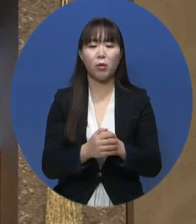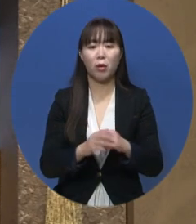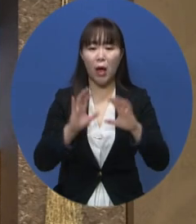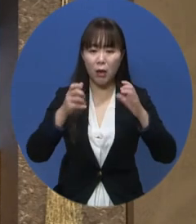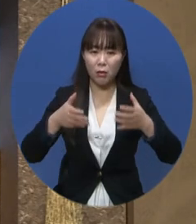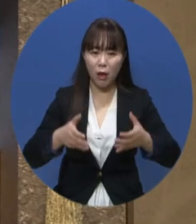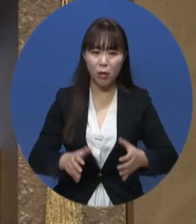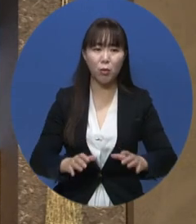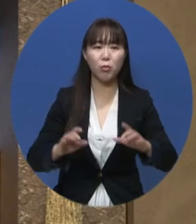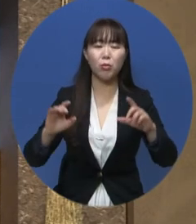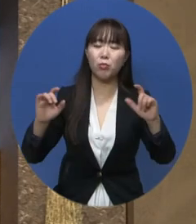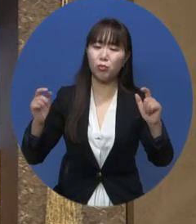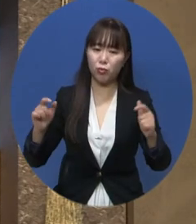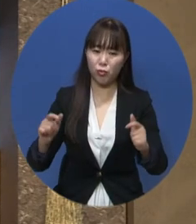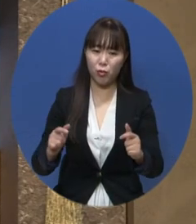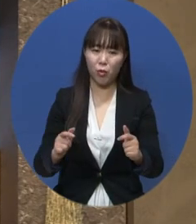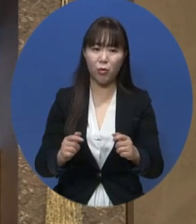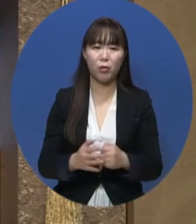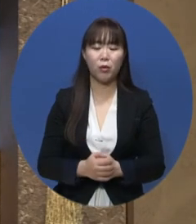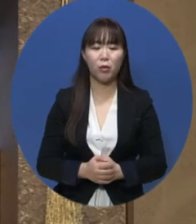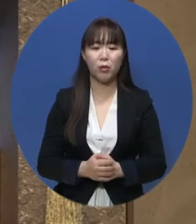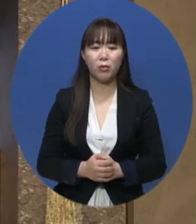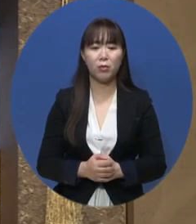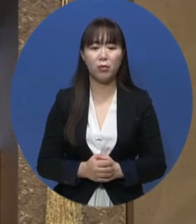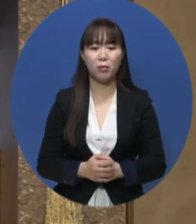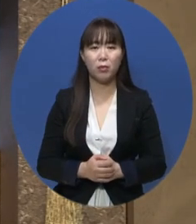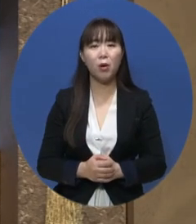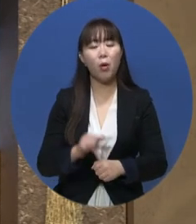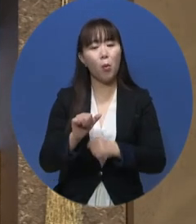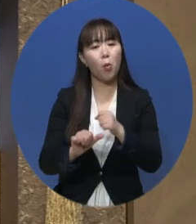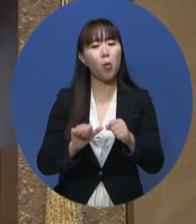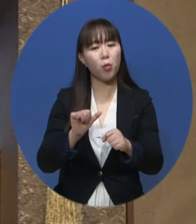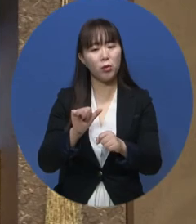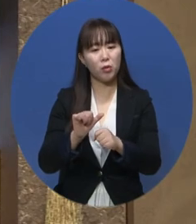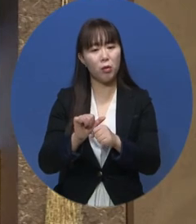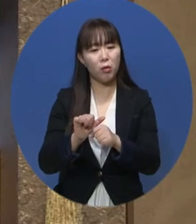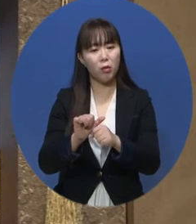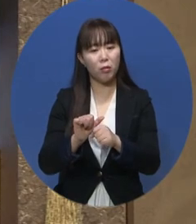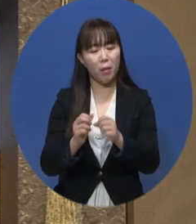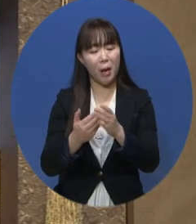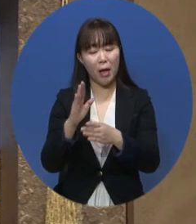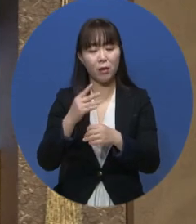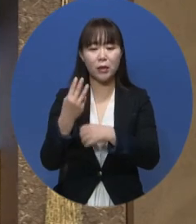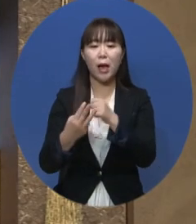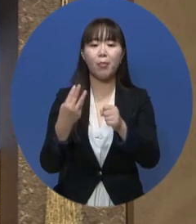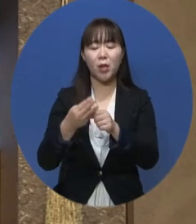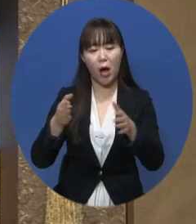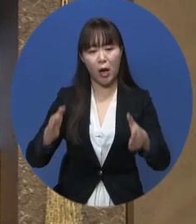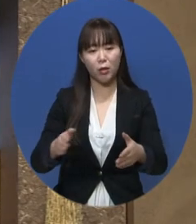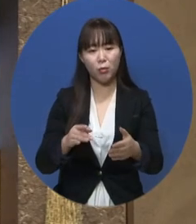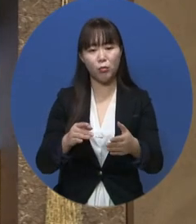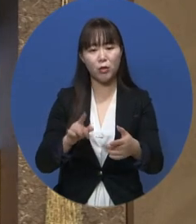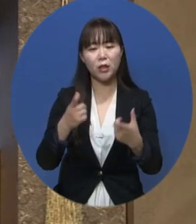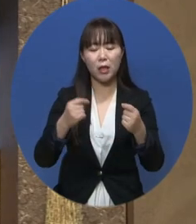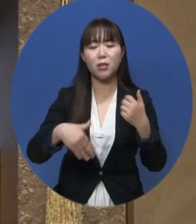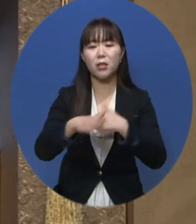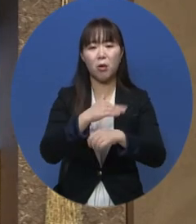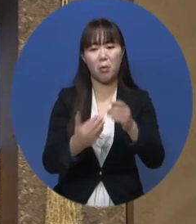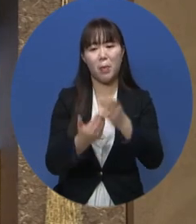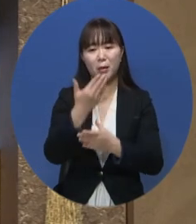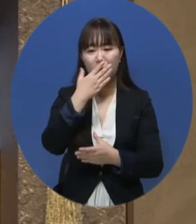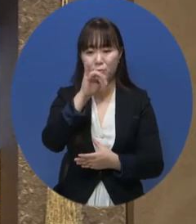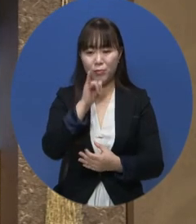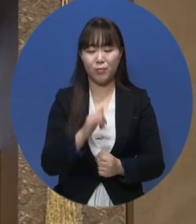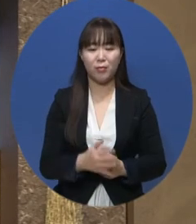출산율도 떨어지고 예. 그렇다면은 아마 5년에 나타날 것이 아니라 아마 3년 안에도 나타날 수도 있는 현상입니다. 네.